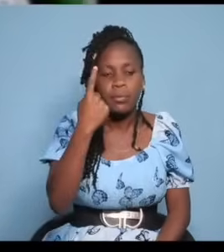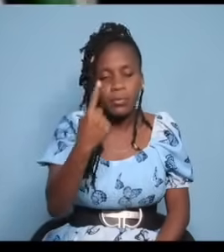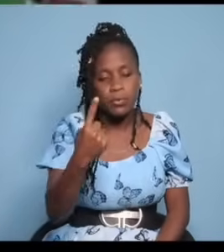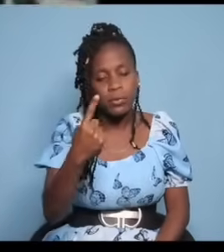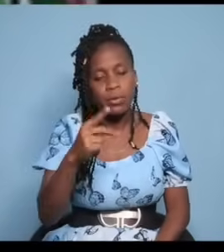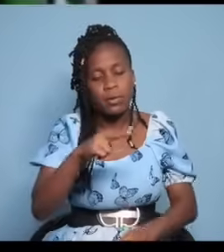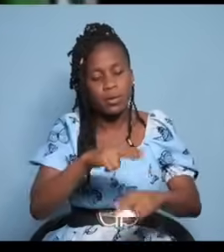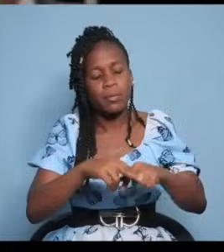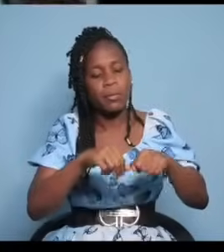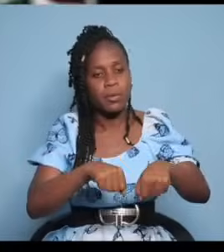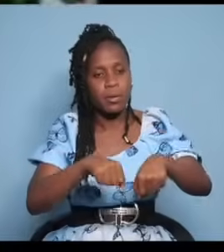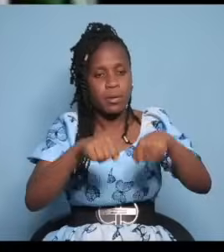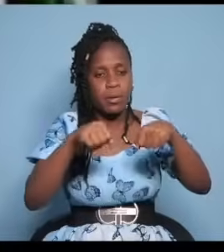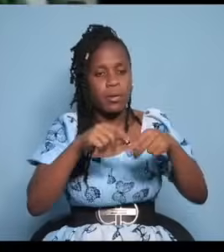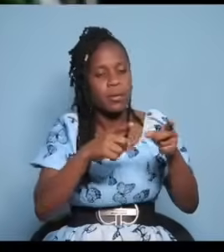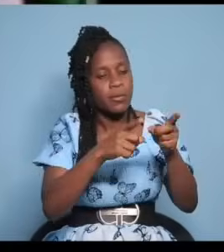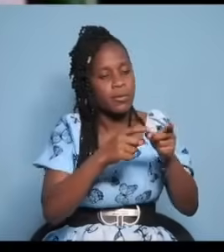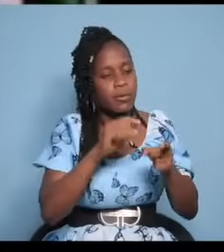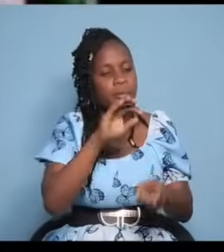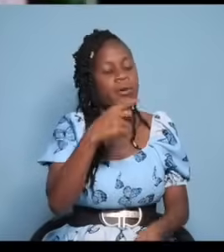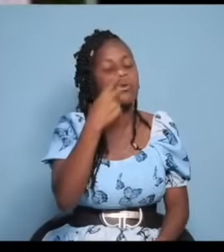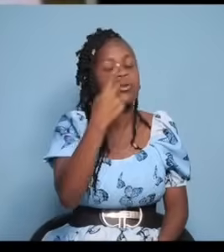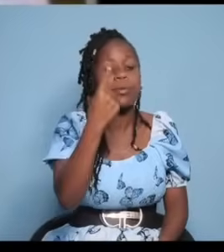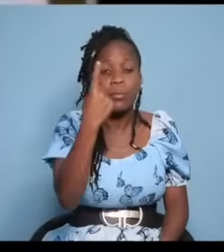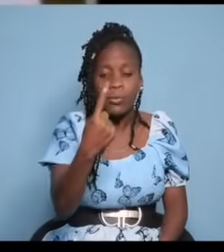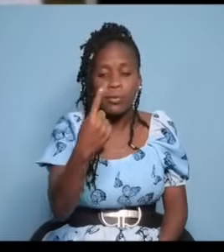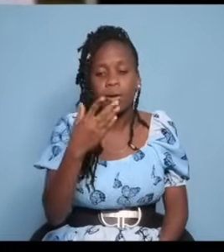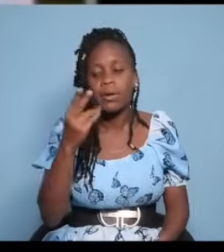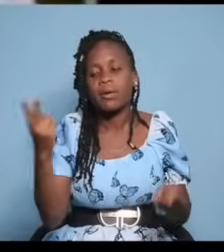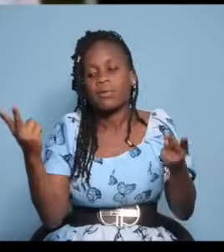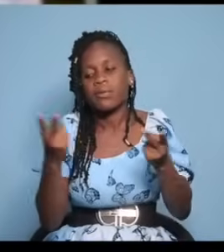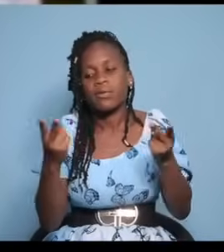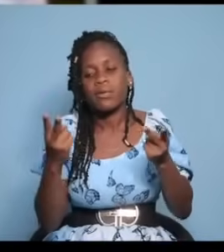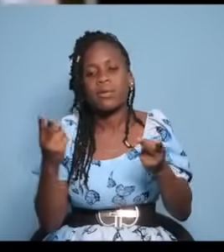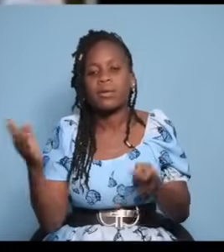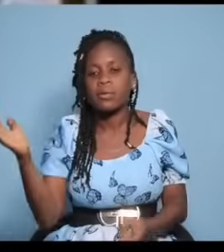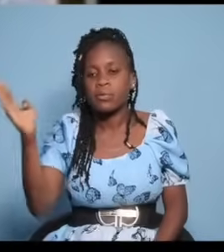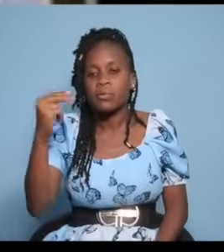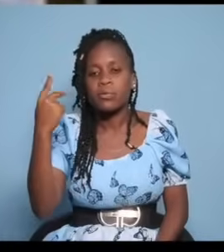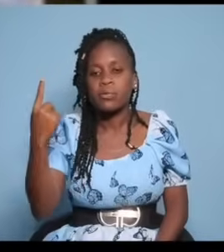kwisha habari yake. Watu wakasema waliomweka madarakani ndio waliomuondoa.